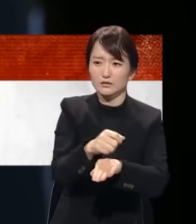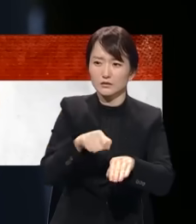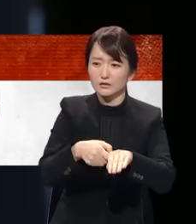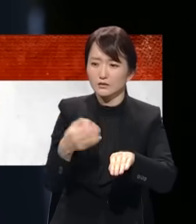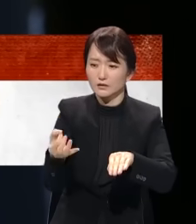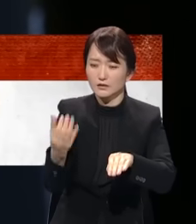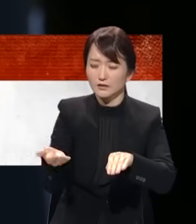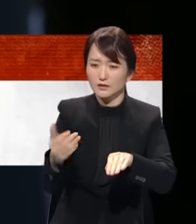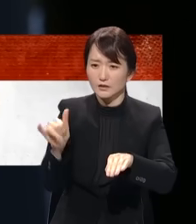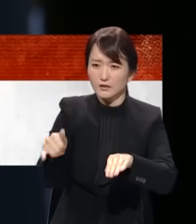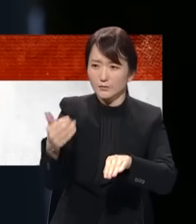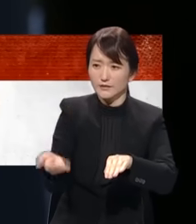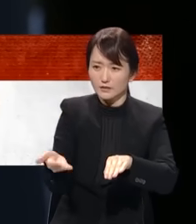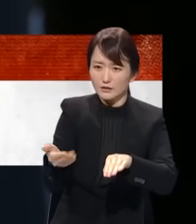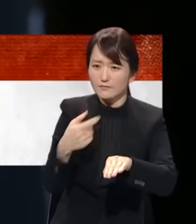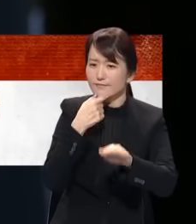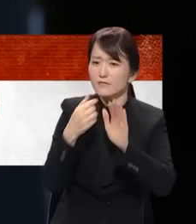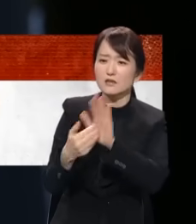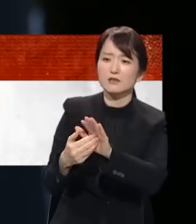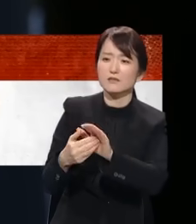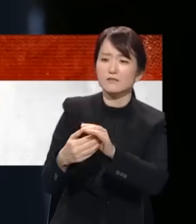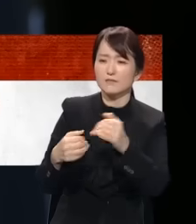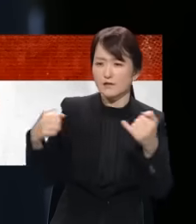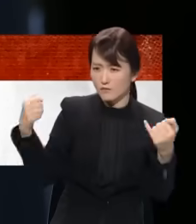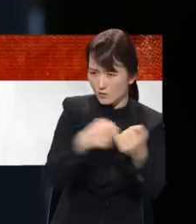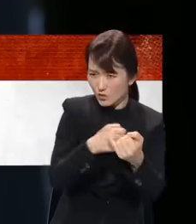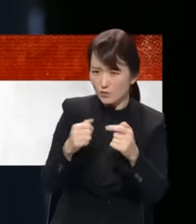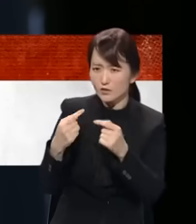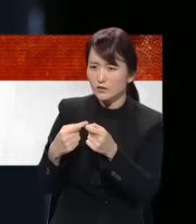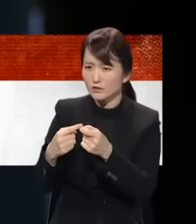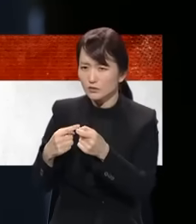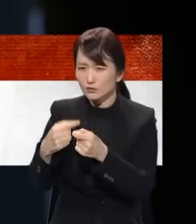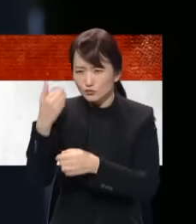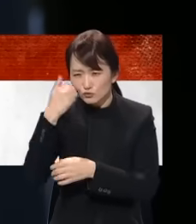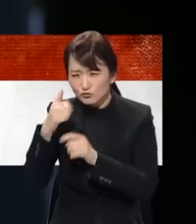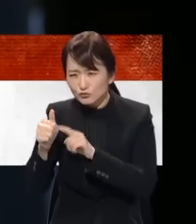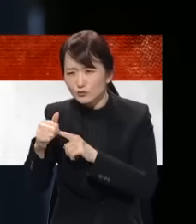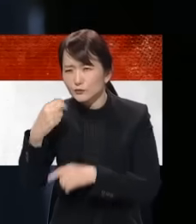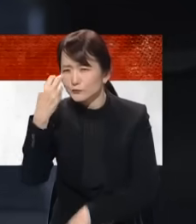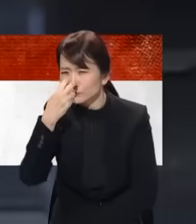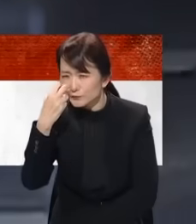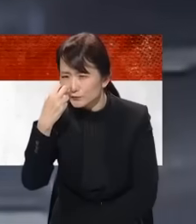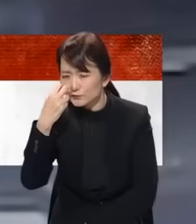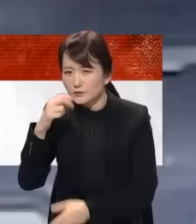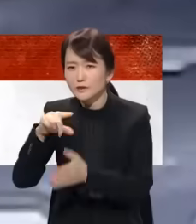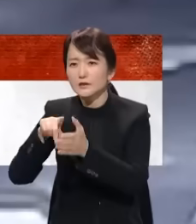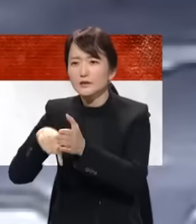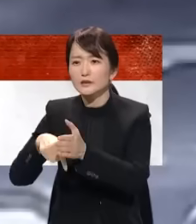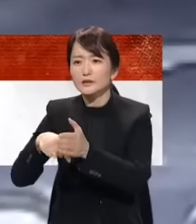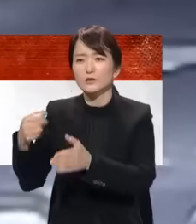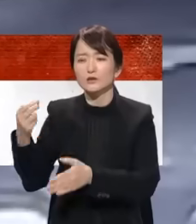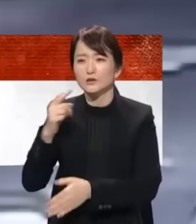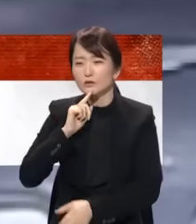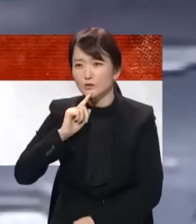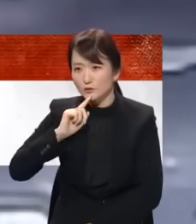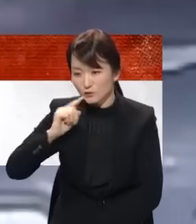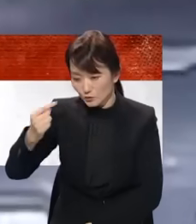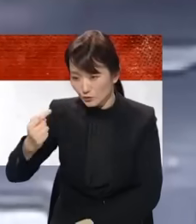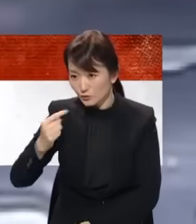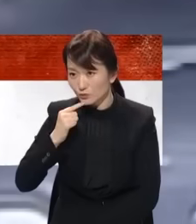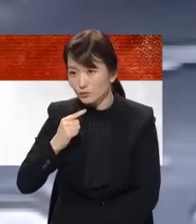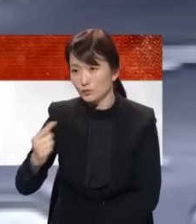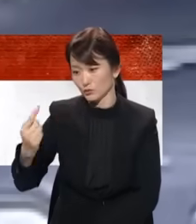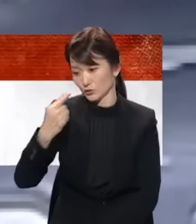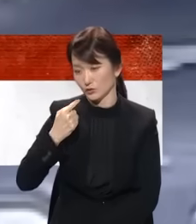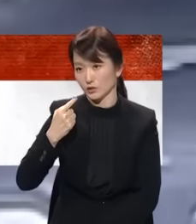저희들이 1차 범행지에서 범행 인상 차이라든지 이렇게 수사를 하고 있는 와중에 그 신고가 또 떨어진 거예요. 저희 그쪽